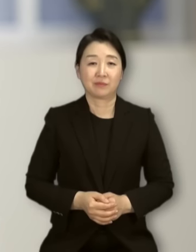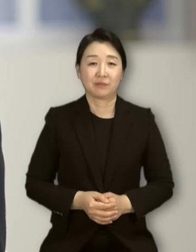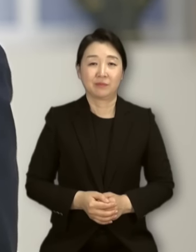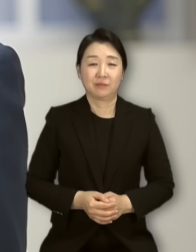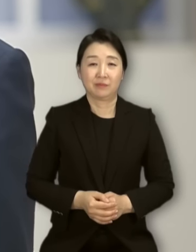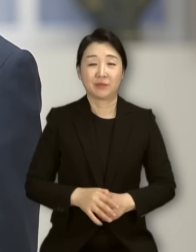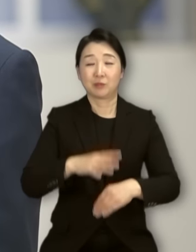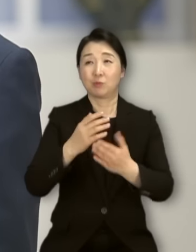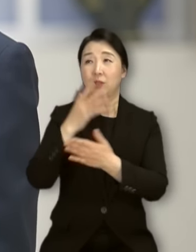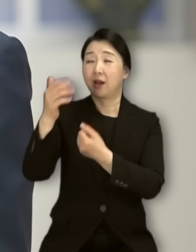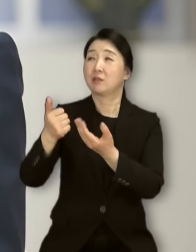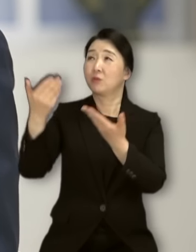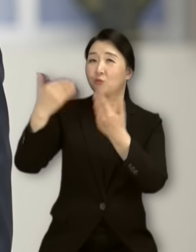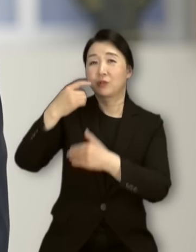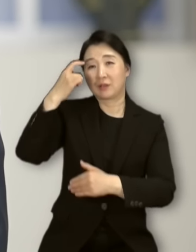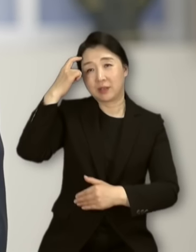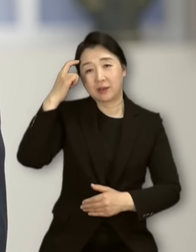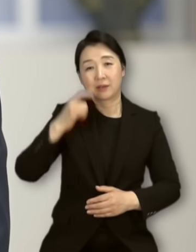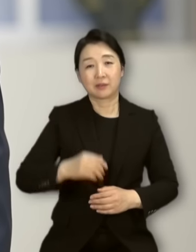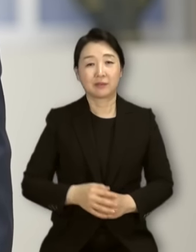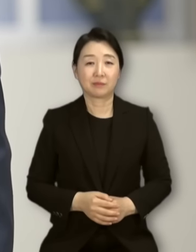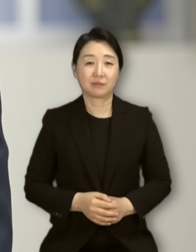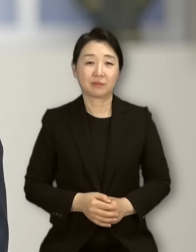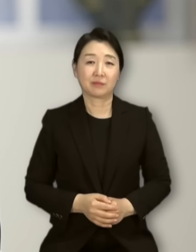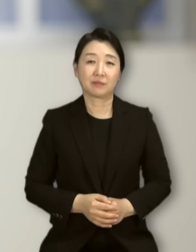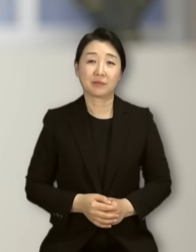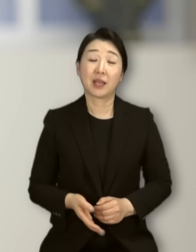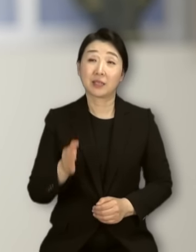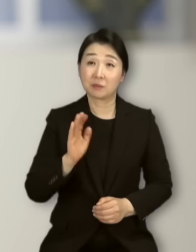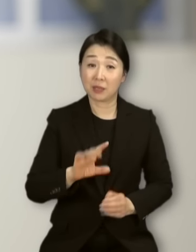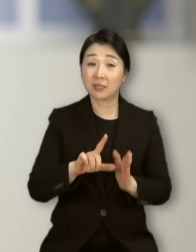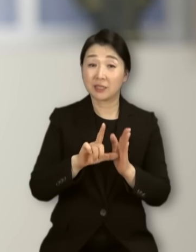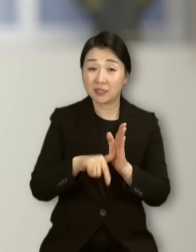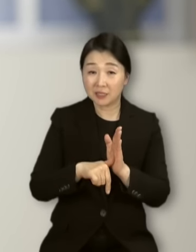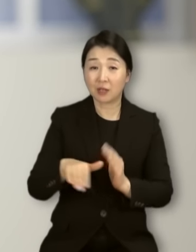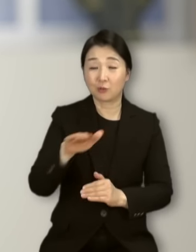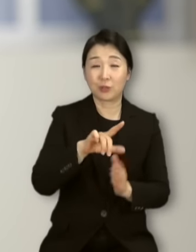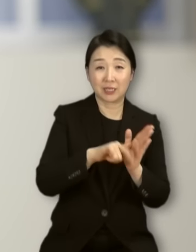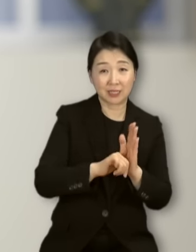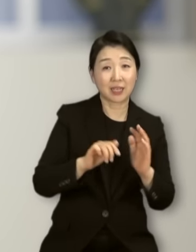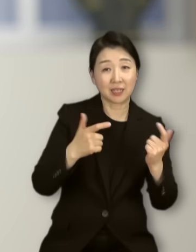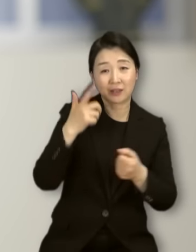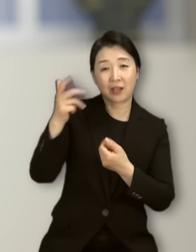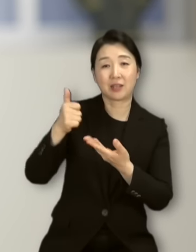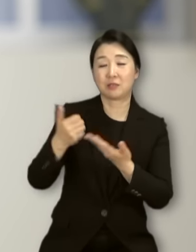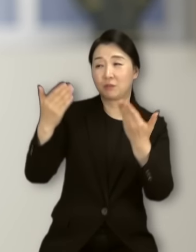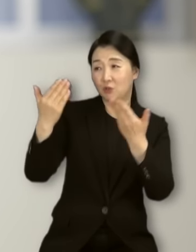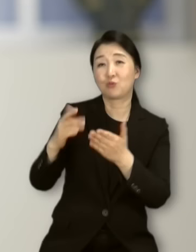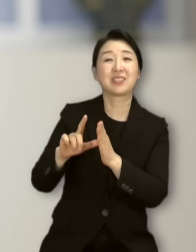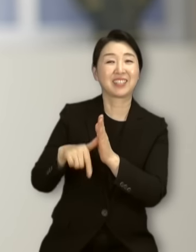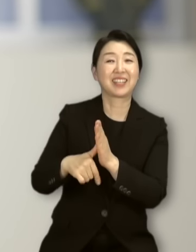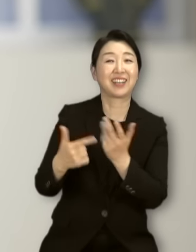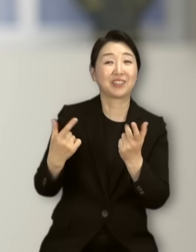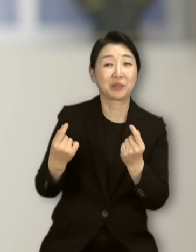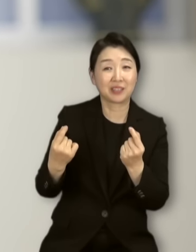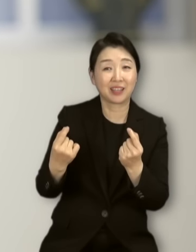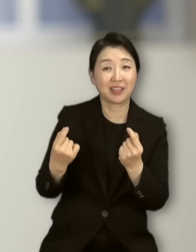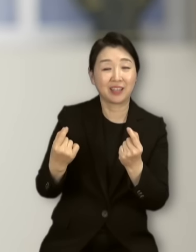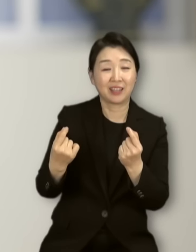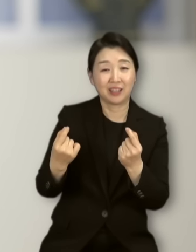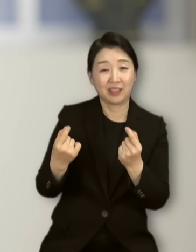우리의 시간이 아니고 하나님이 탁 주실 때 아주 지금 딱 좋은 타이밍에 아 이렇게